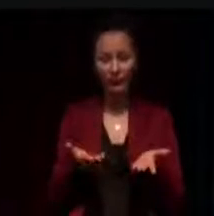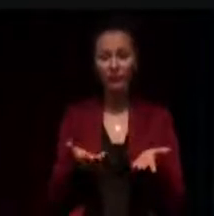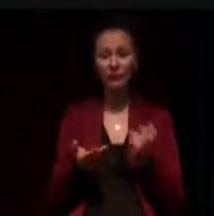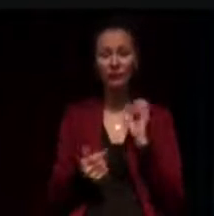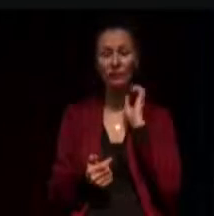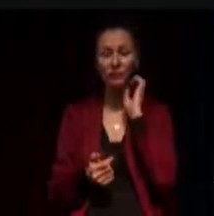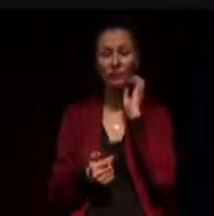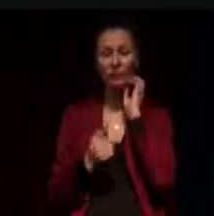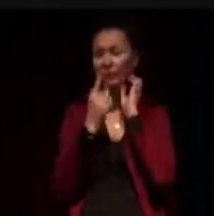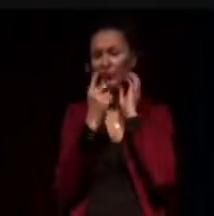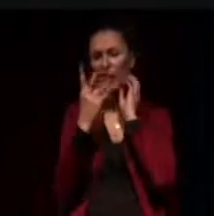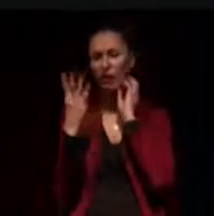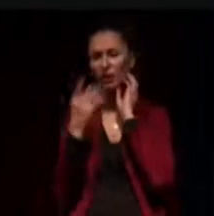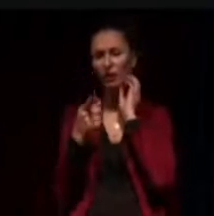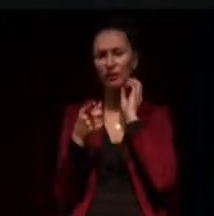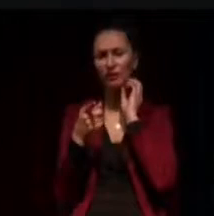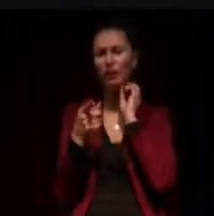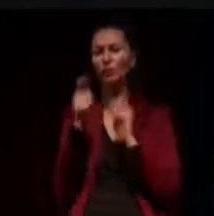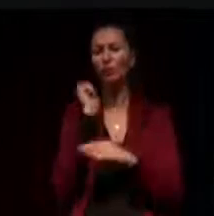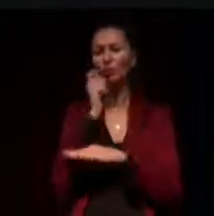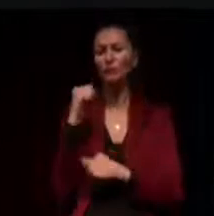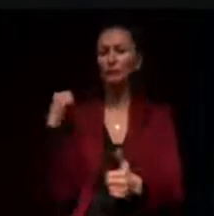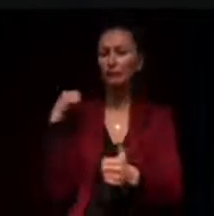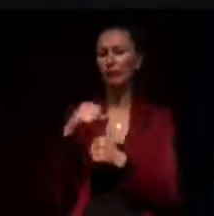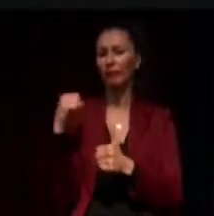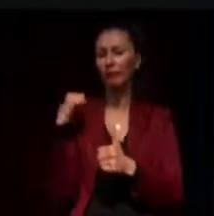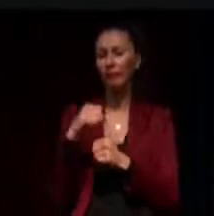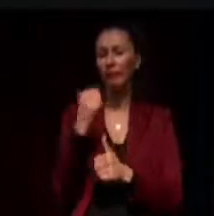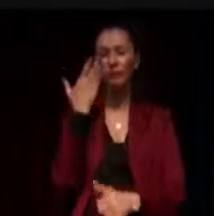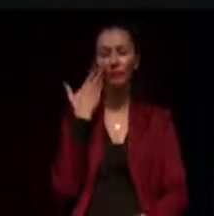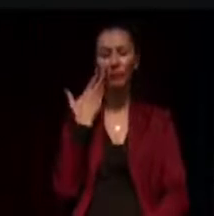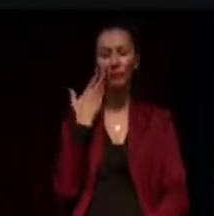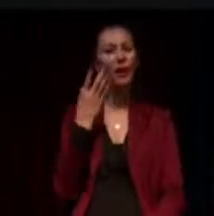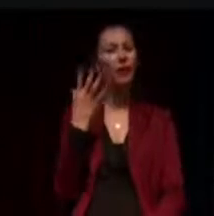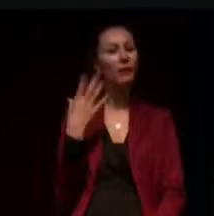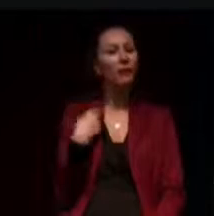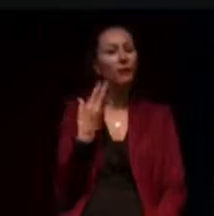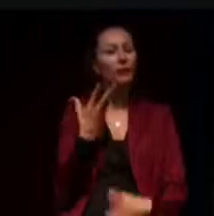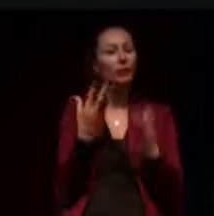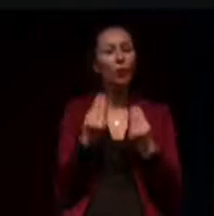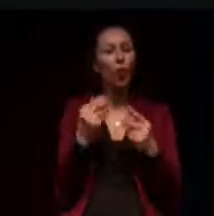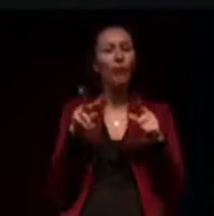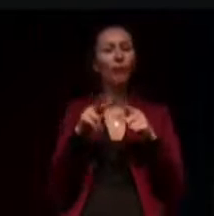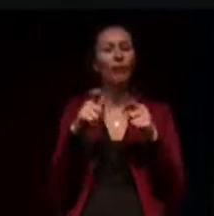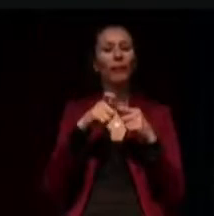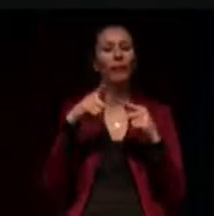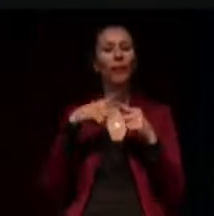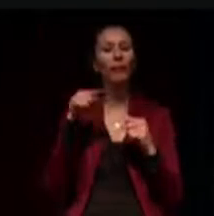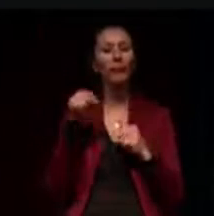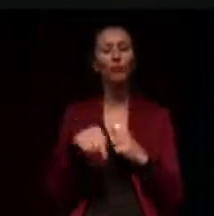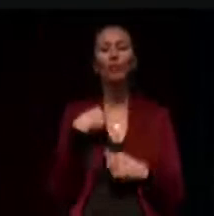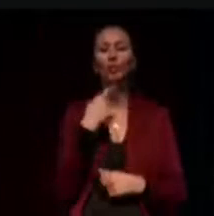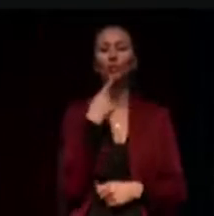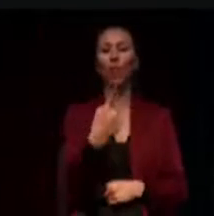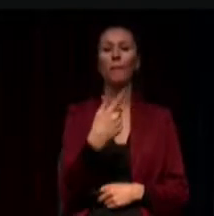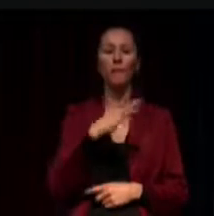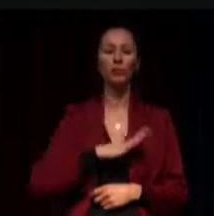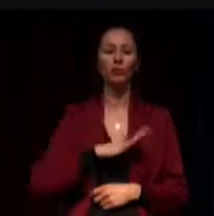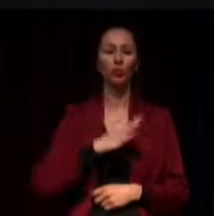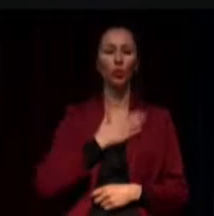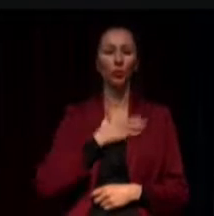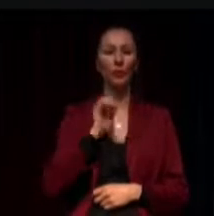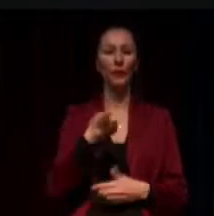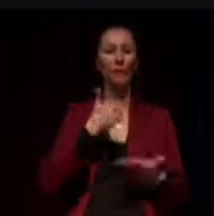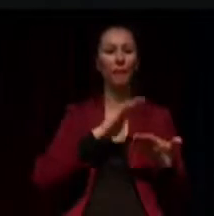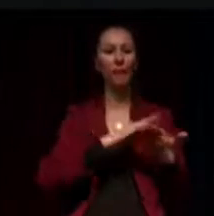Deyip birkaç kez bu sunumu izledik. Ben çok net bir şekilde burada şunu söylemek istiyorum